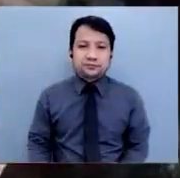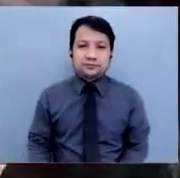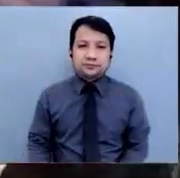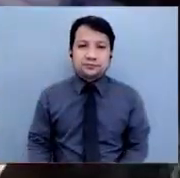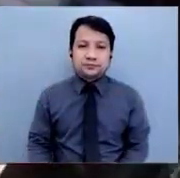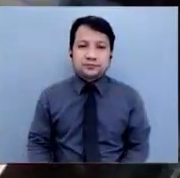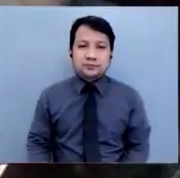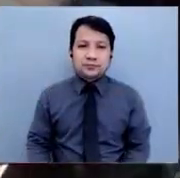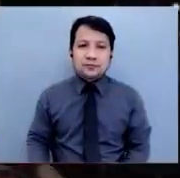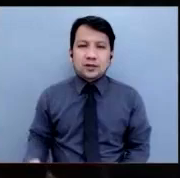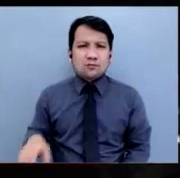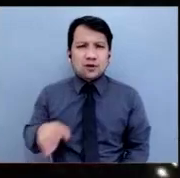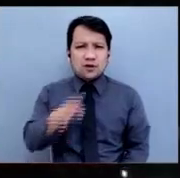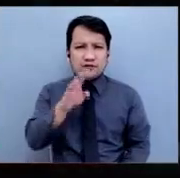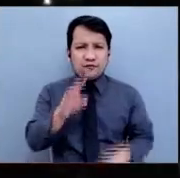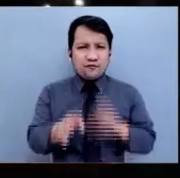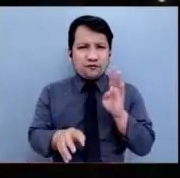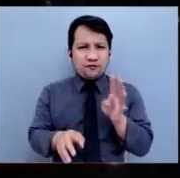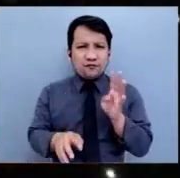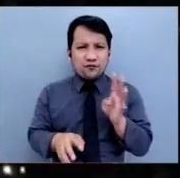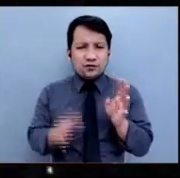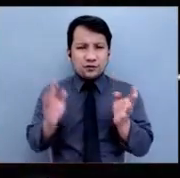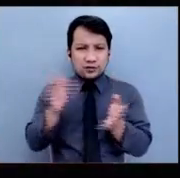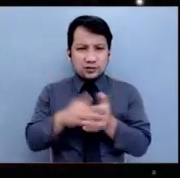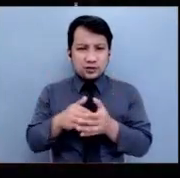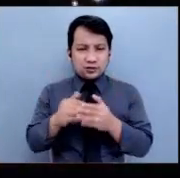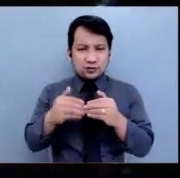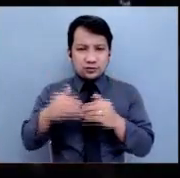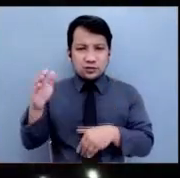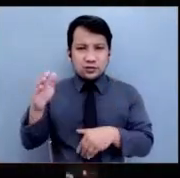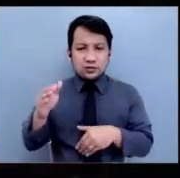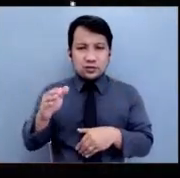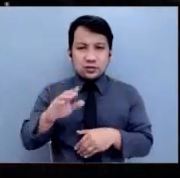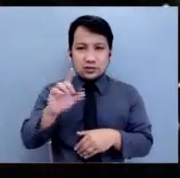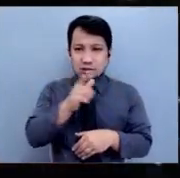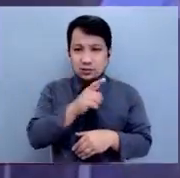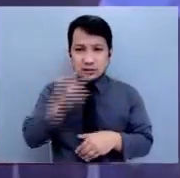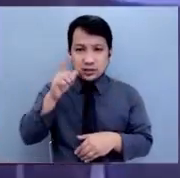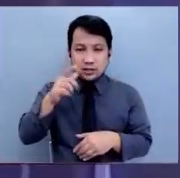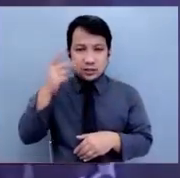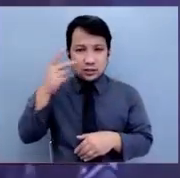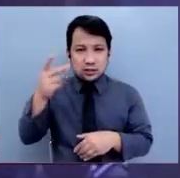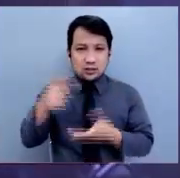Aabot sa 40,000 ang dumalo sa grand rally ni Lenny Kiko tandem sa Tarlac.